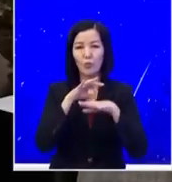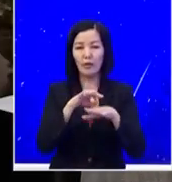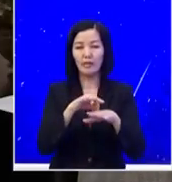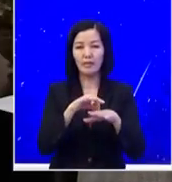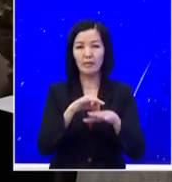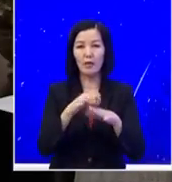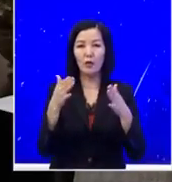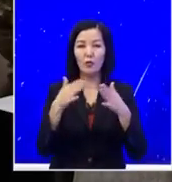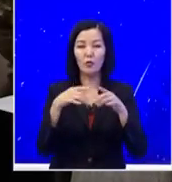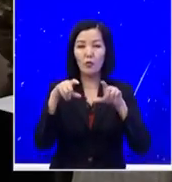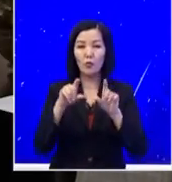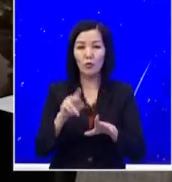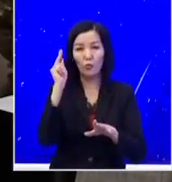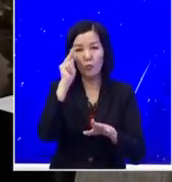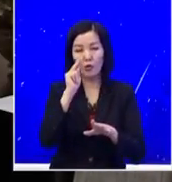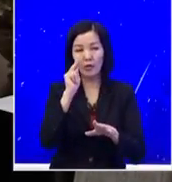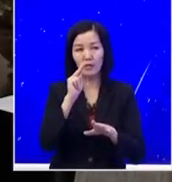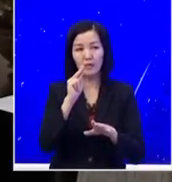балалар үйде оқығандықтан